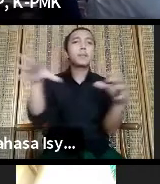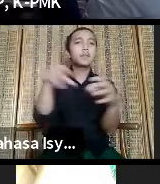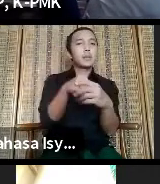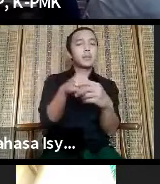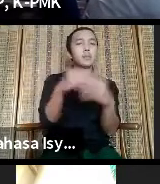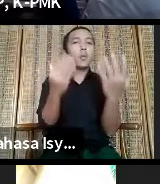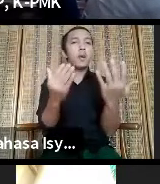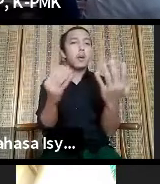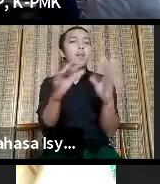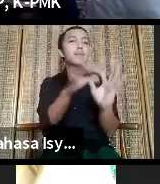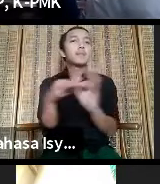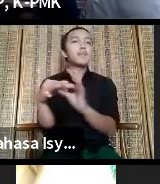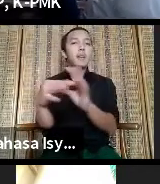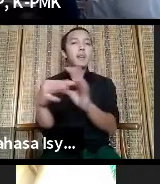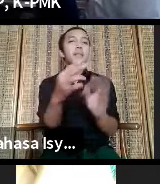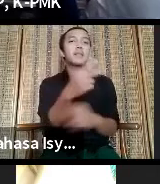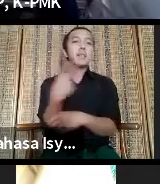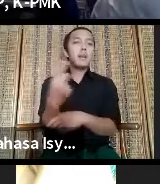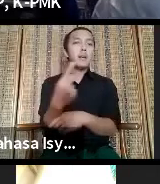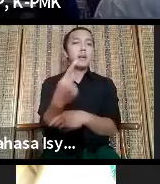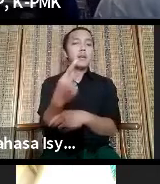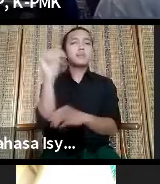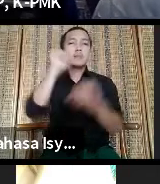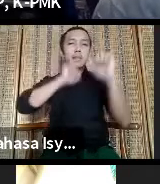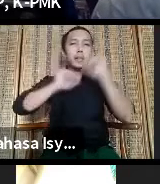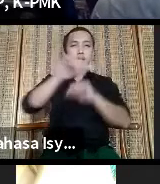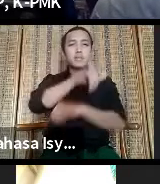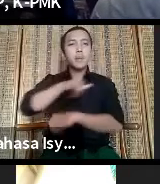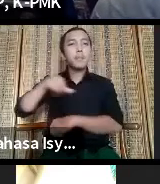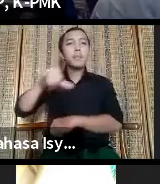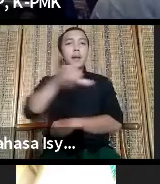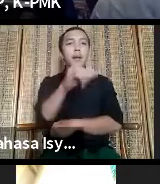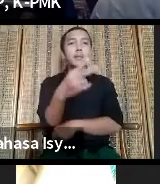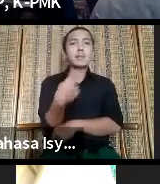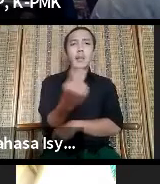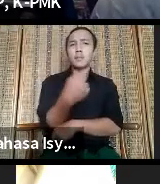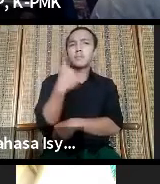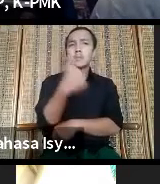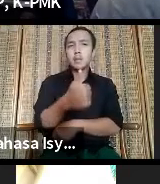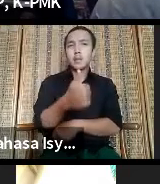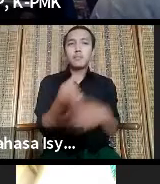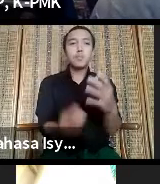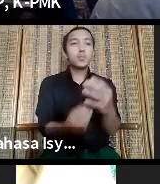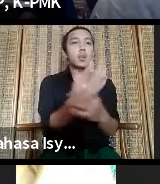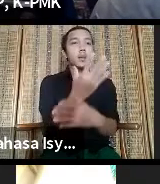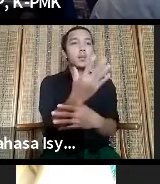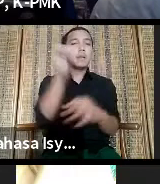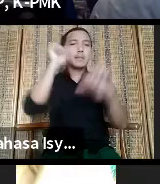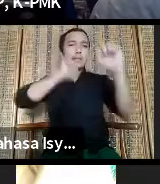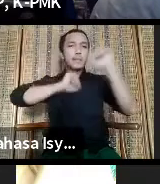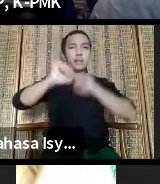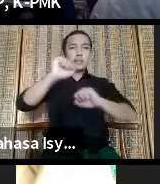kolaborasi kita, aktivitas bersama kita bisa mewujudkan kegiatan-kegiatan di